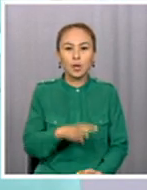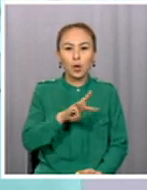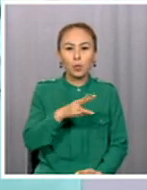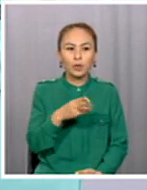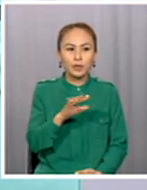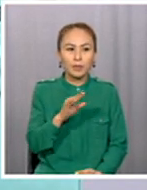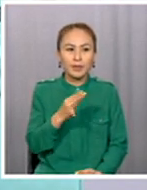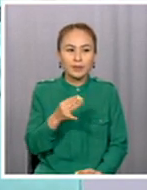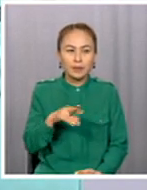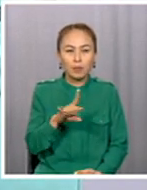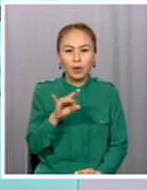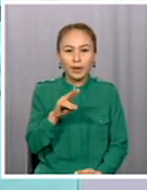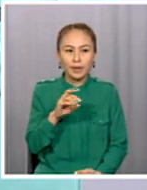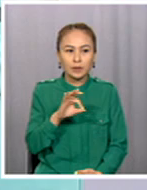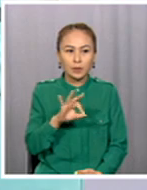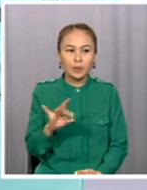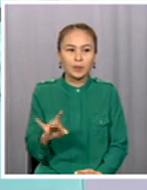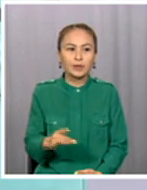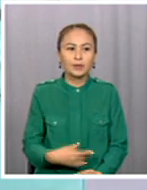мультимедиалық проектор,